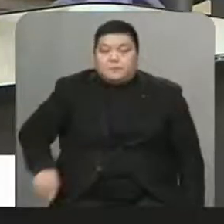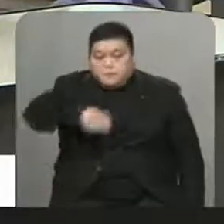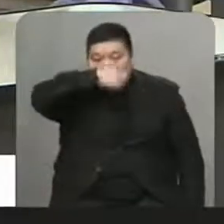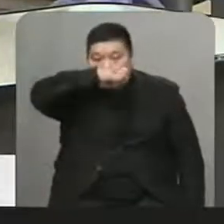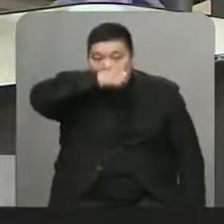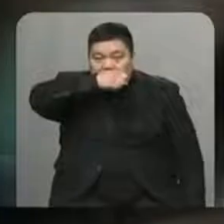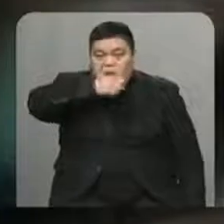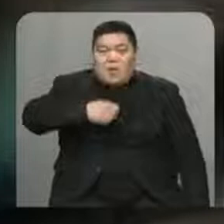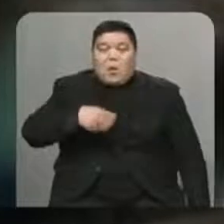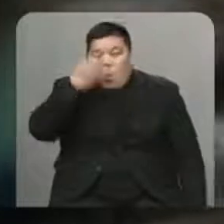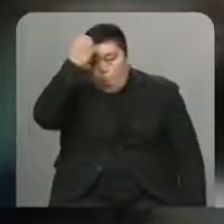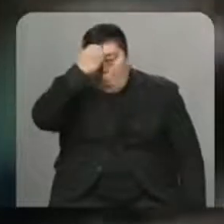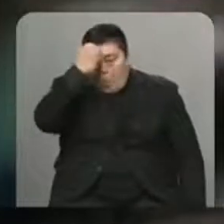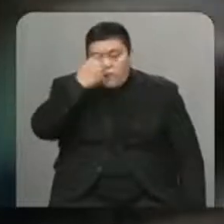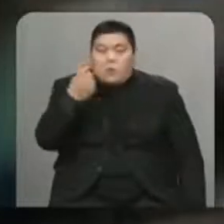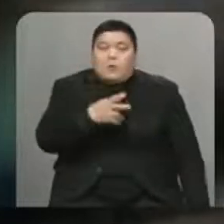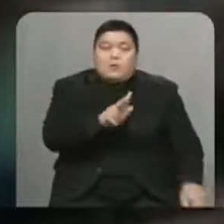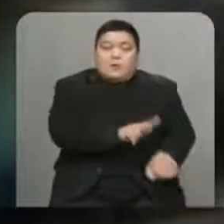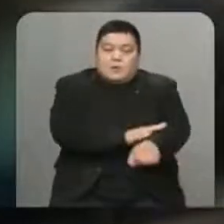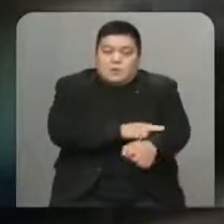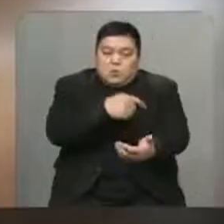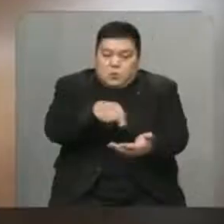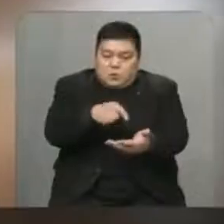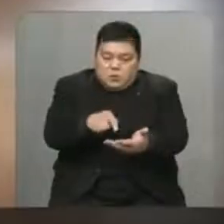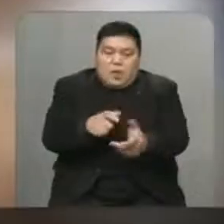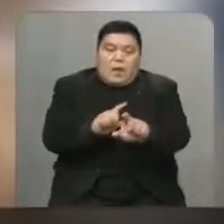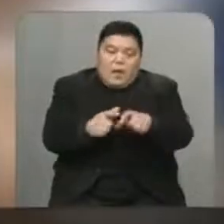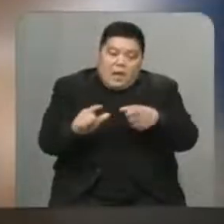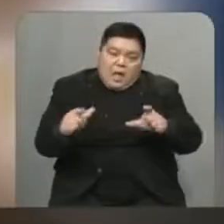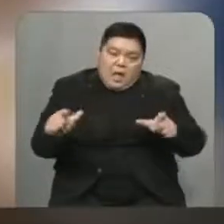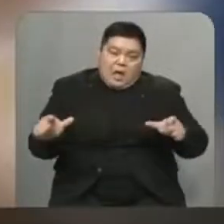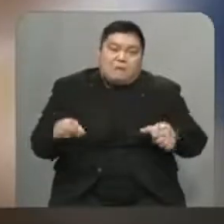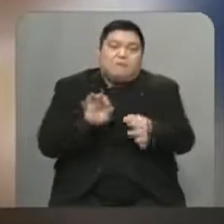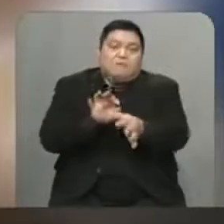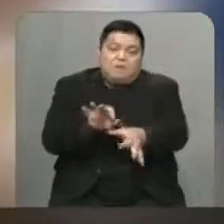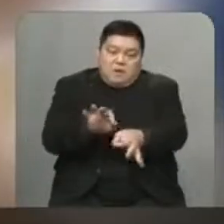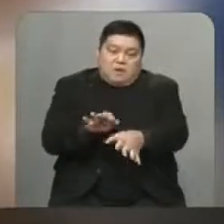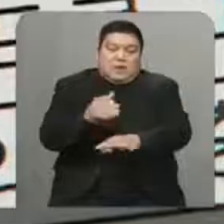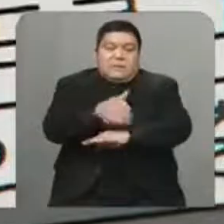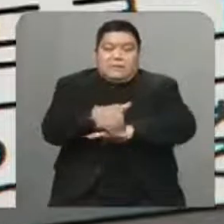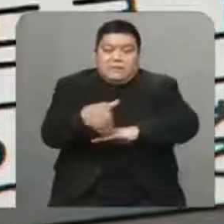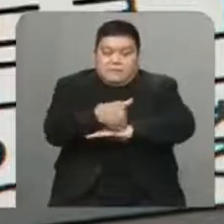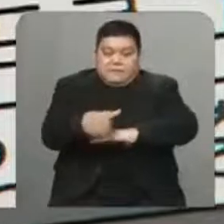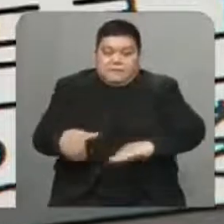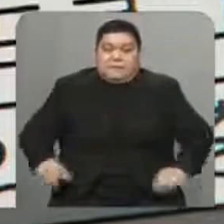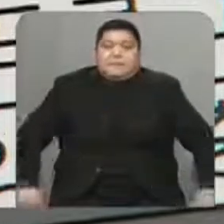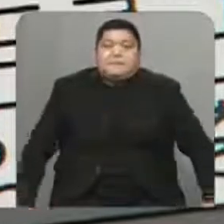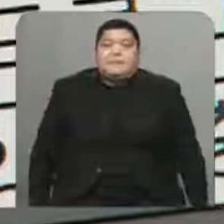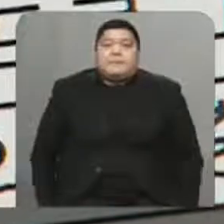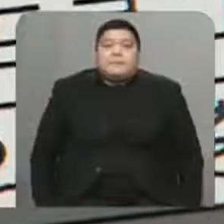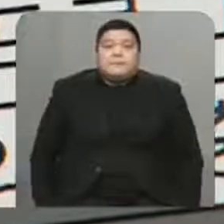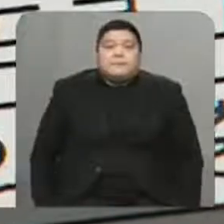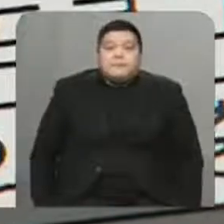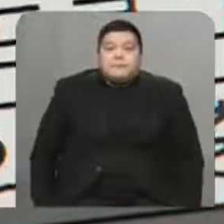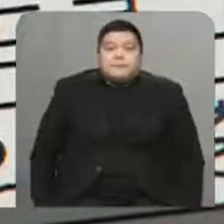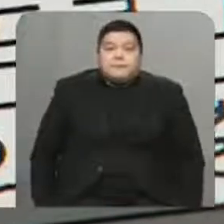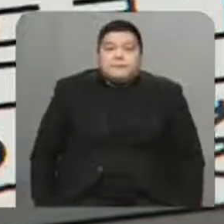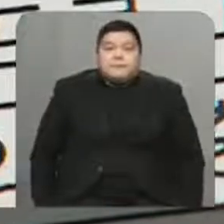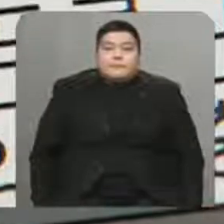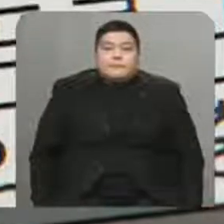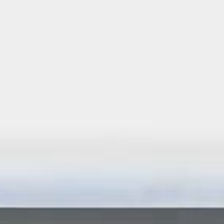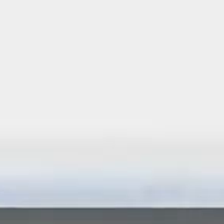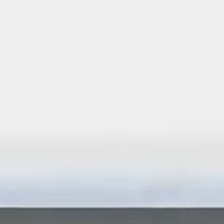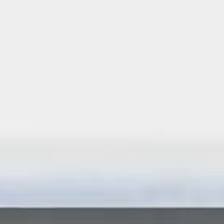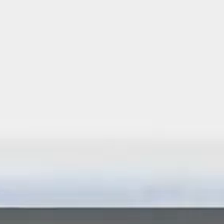예산을 고등교육과 직업교육 등으로 다원화시키겠다는 방침도 내놨습니다. KBS 뉴스 하초입니다.